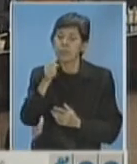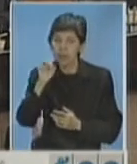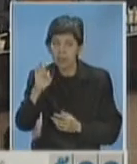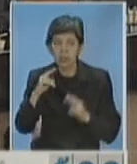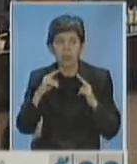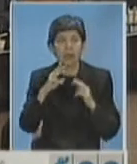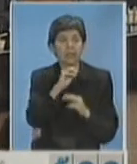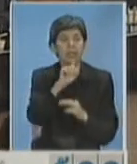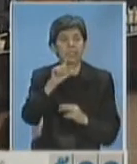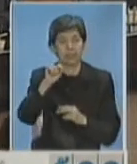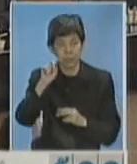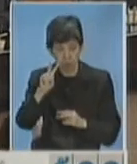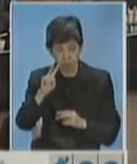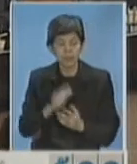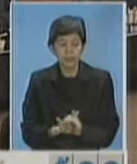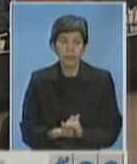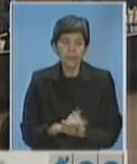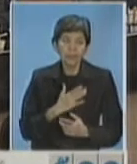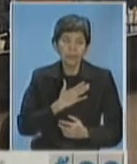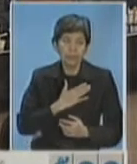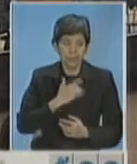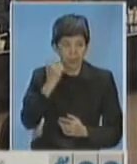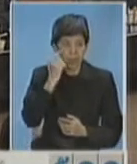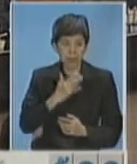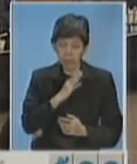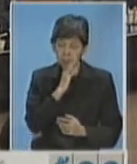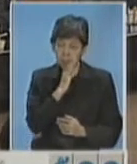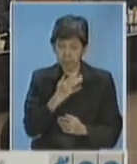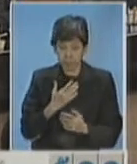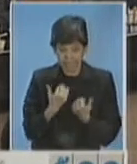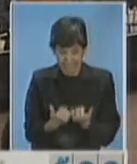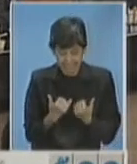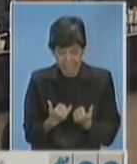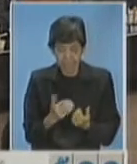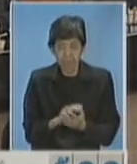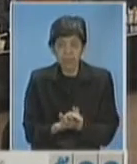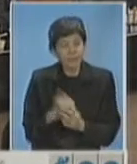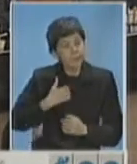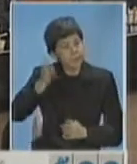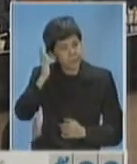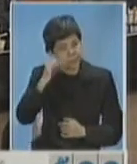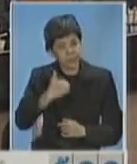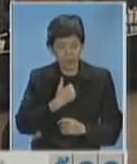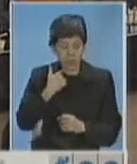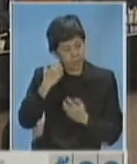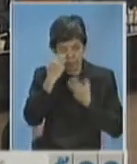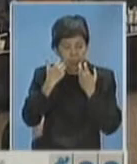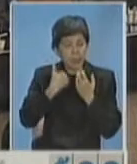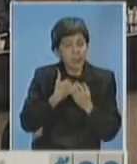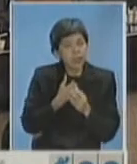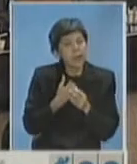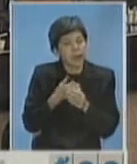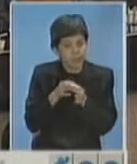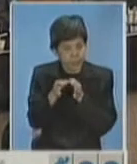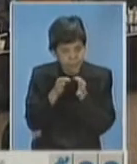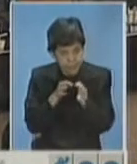รา22นะครับซึ่งผมคิดว่าถ้าผมจะไม่ใช้เวลาในช่วงนี้เนี่ยเดี๋ยวจะมีการสับสนนะครับแต่ว่าการตอบราย